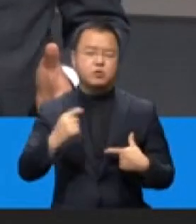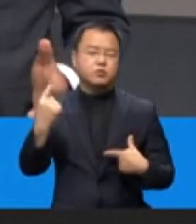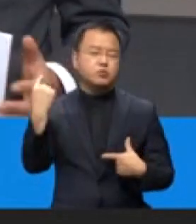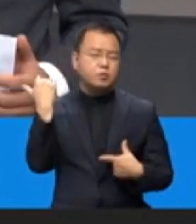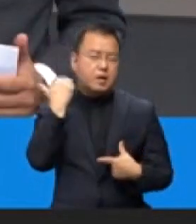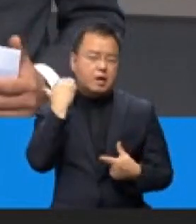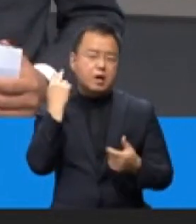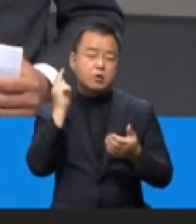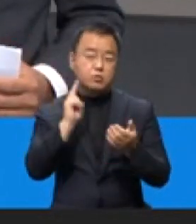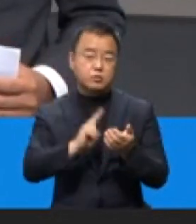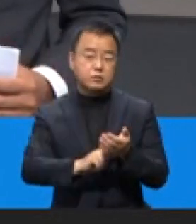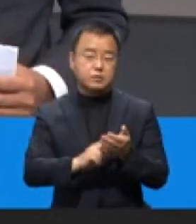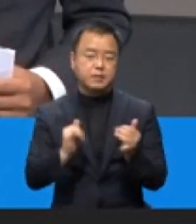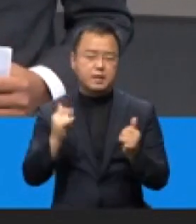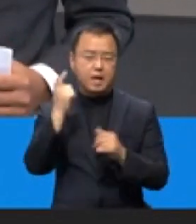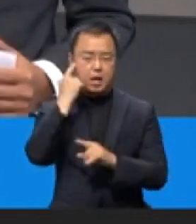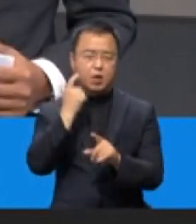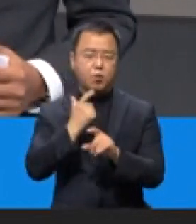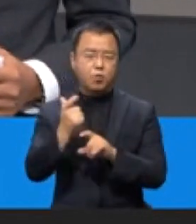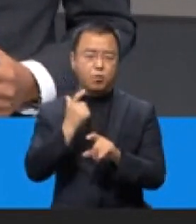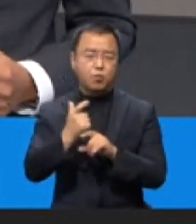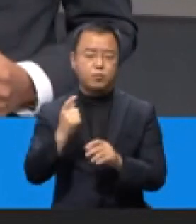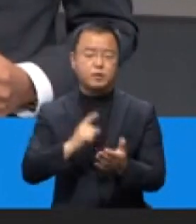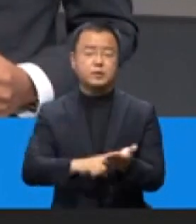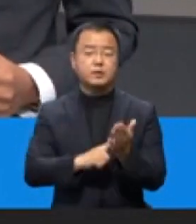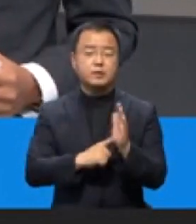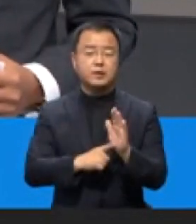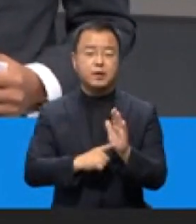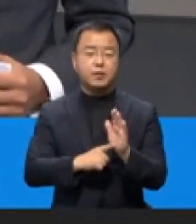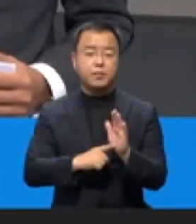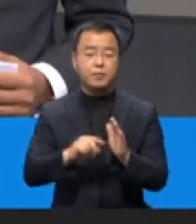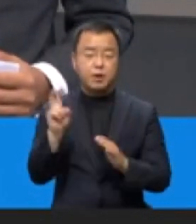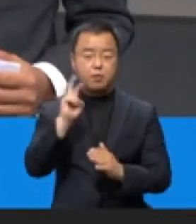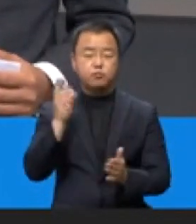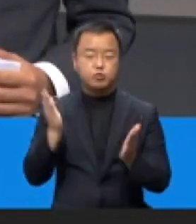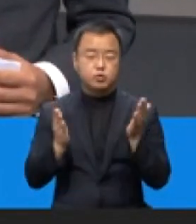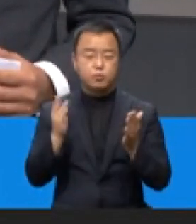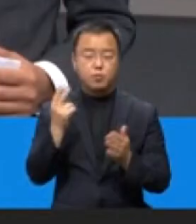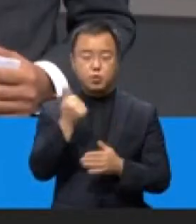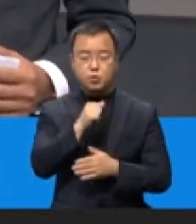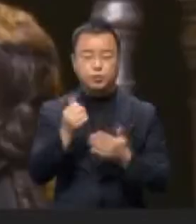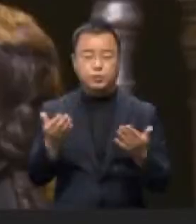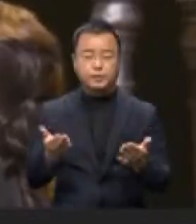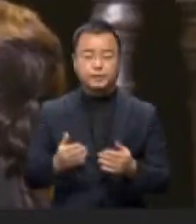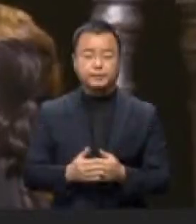고뇌와 갈등을 다룬 뮤지컬 모차르트를 오늘 지성과 감성에서 소개해드립니다.